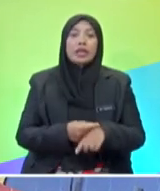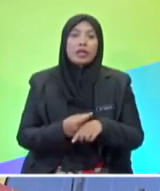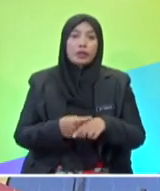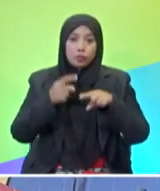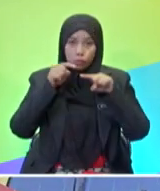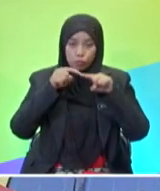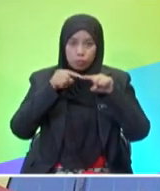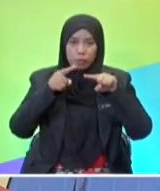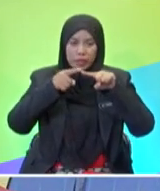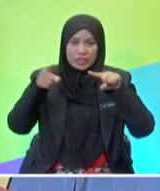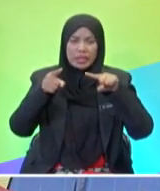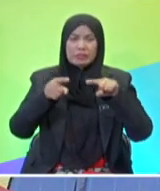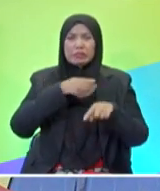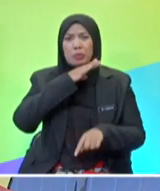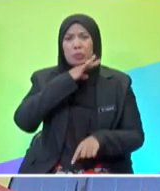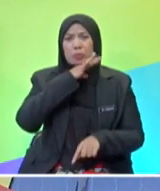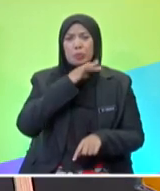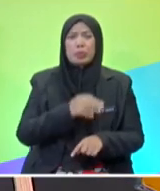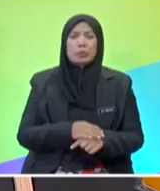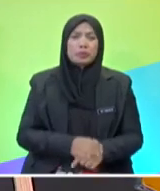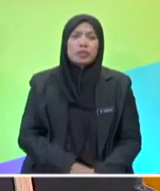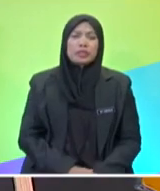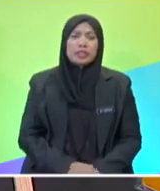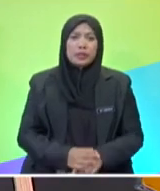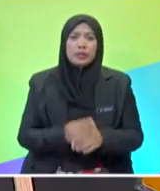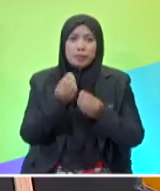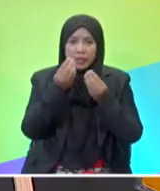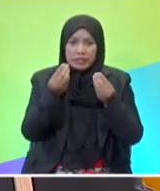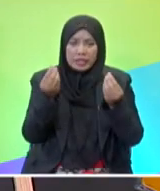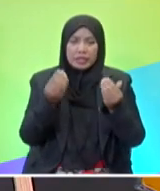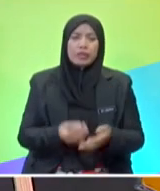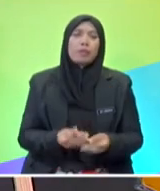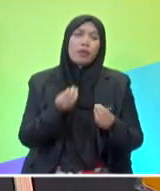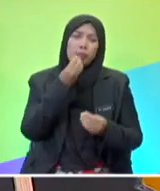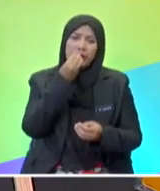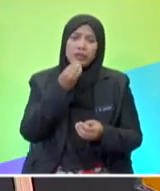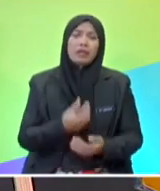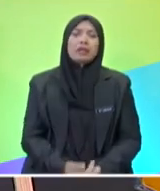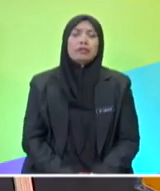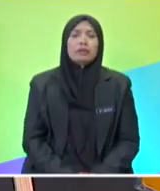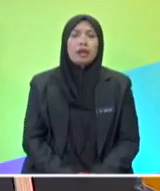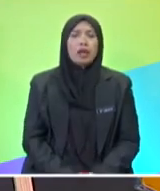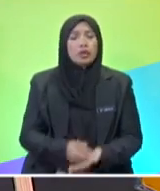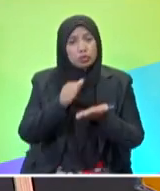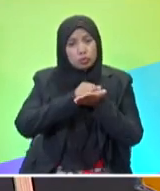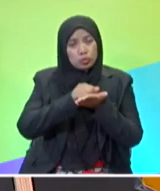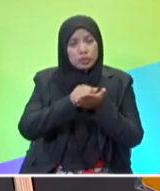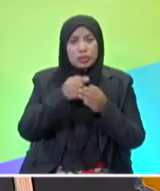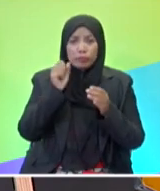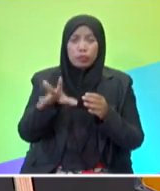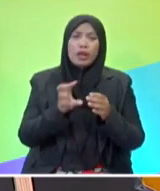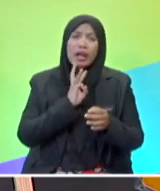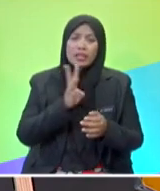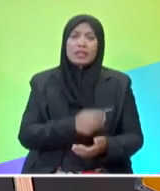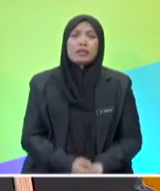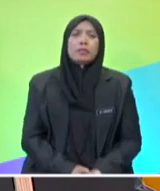kuman. Sebab apa? Kadang-kadang ada hitam-hitam, kita main pasir. Pasal nak makan lagi. Kita cuci-cuci, buang air kan,